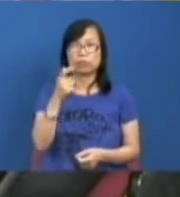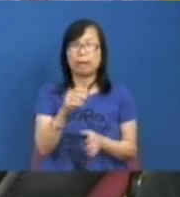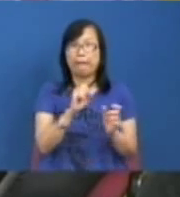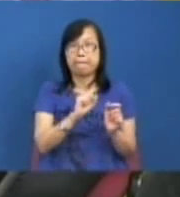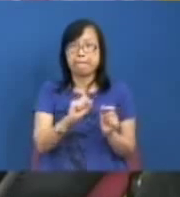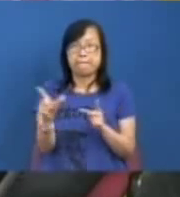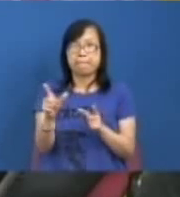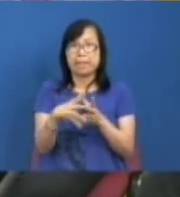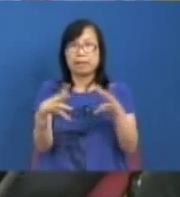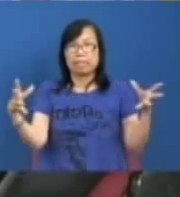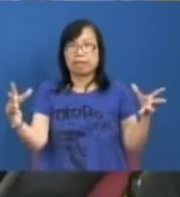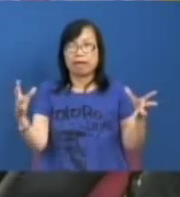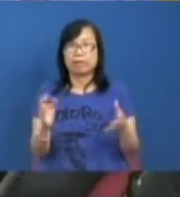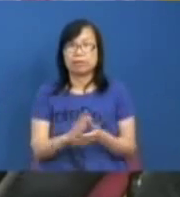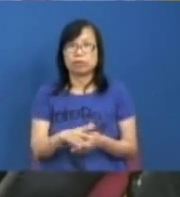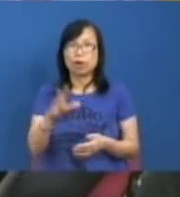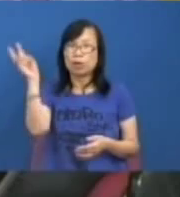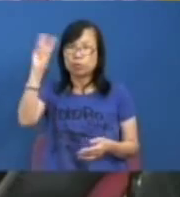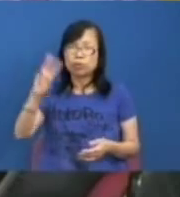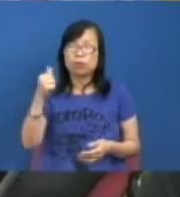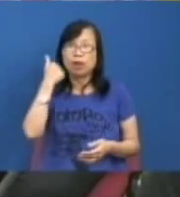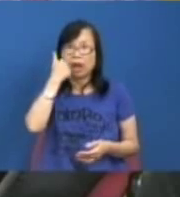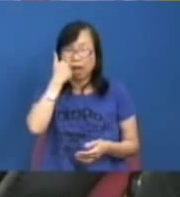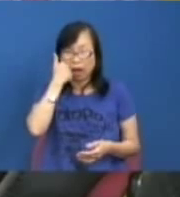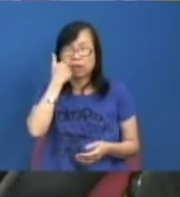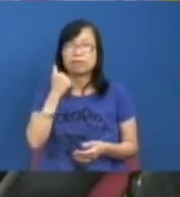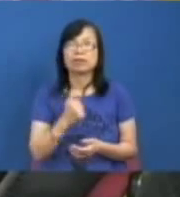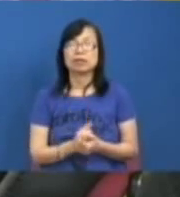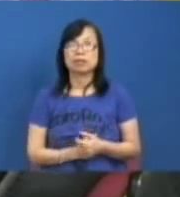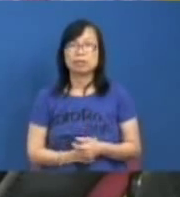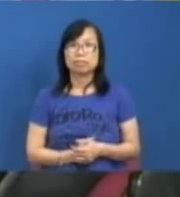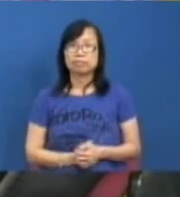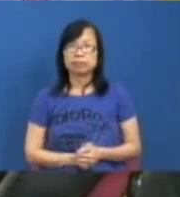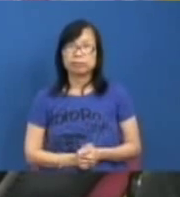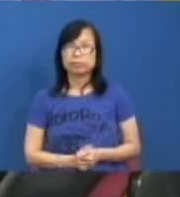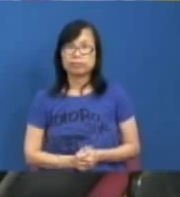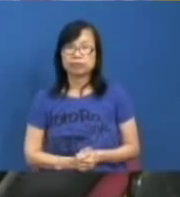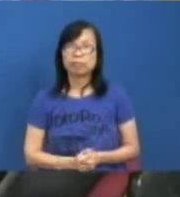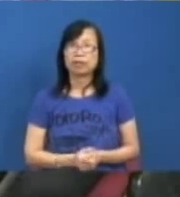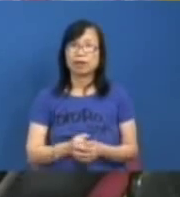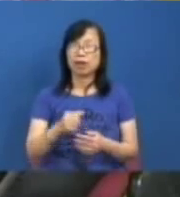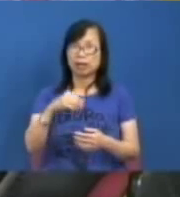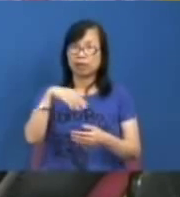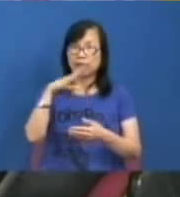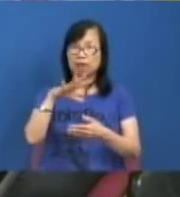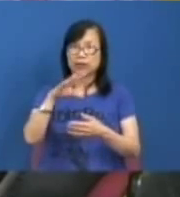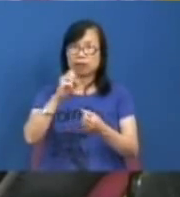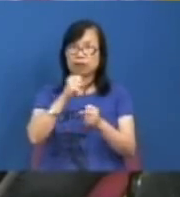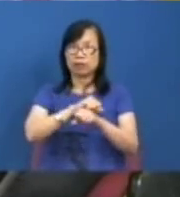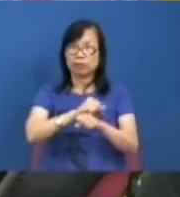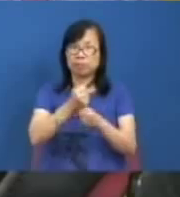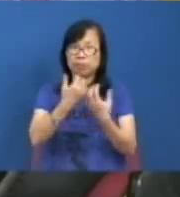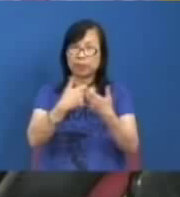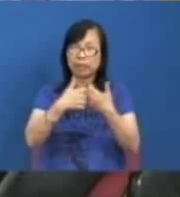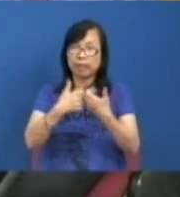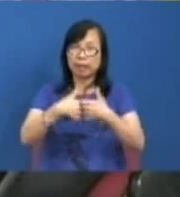嘅、我哋先用到水冷去冷卻翻佢嗰個。冷氣機嗰個 motor 個